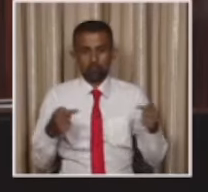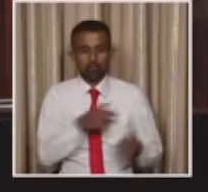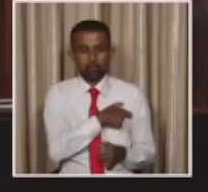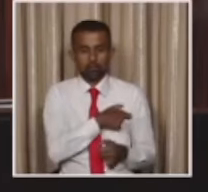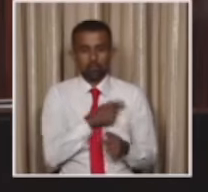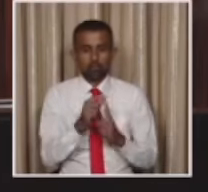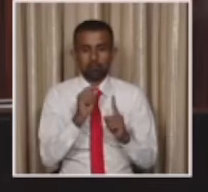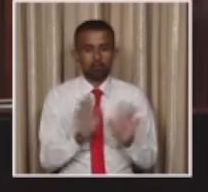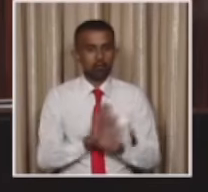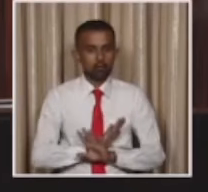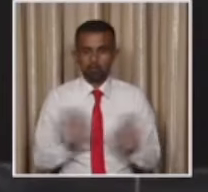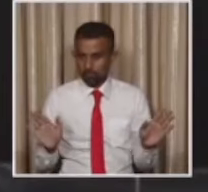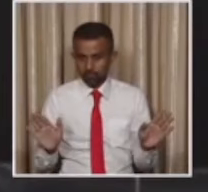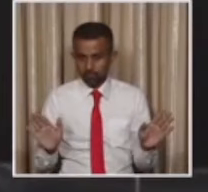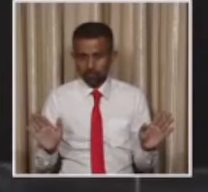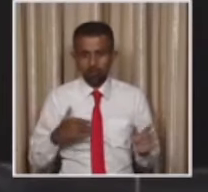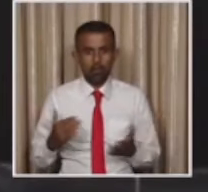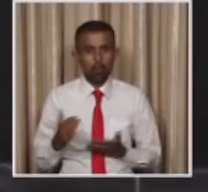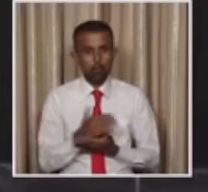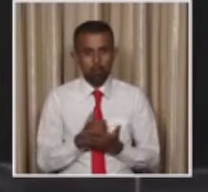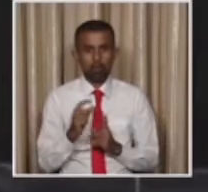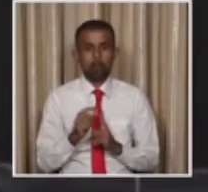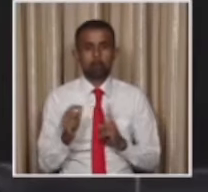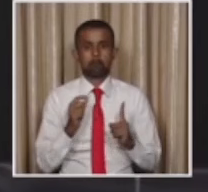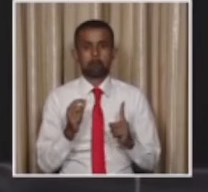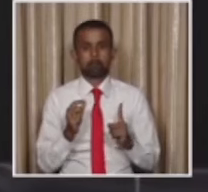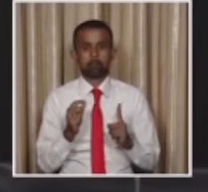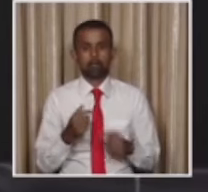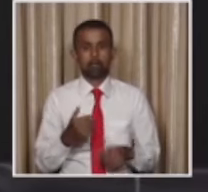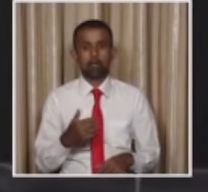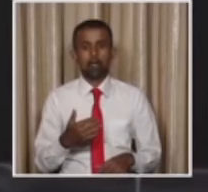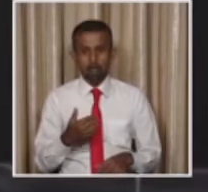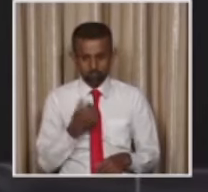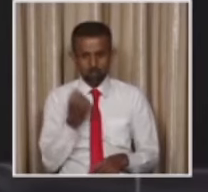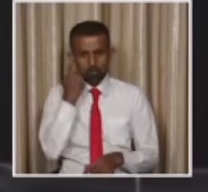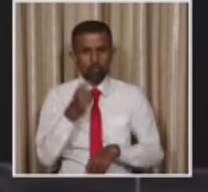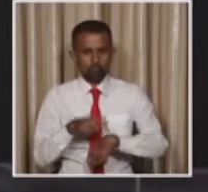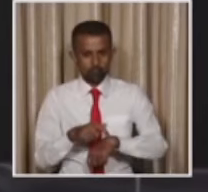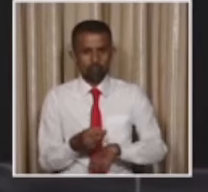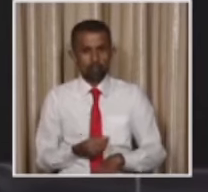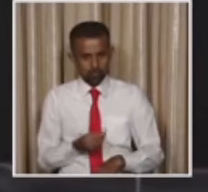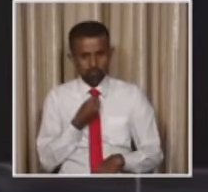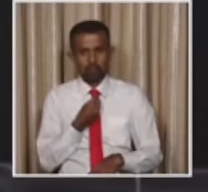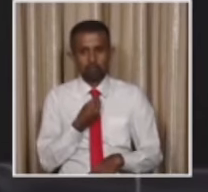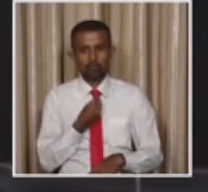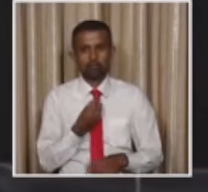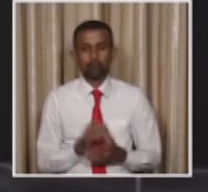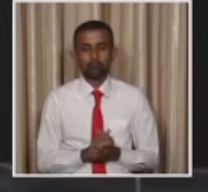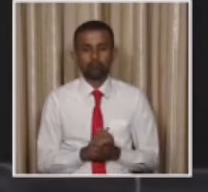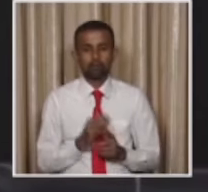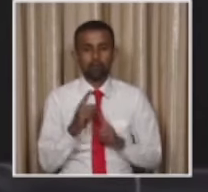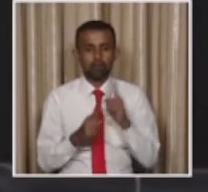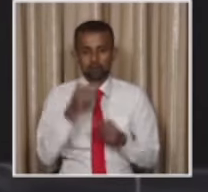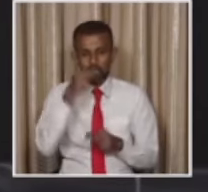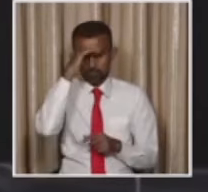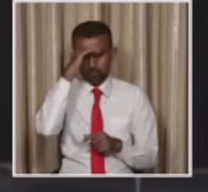නායකතුමාගේ පාර්ලිමේන්තුවක් නෙවෙයි. අපි හැමෝගෙම පාර්ලිමේන්තුවක්. ඒ නිසා අපිටත් අපේ අදහස කියන්න අවස්ථාව දෙන්න. ගරු